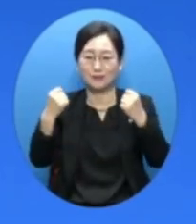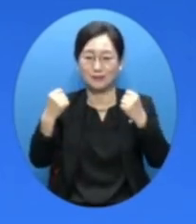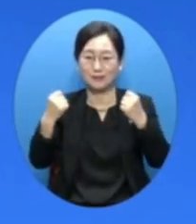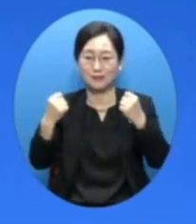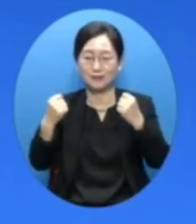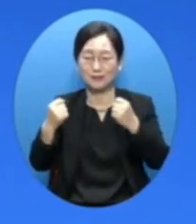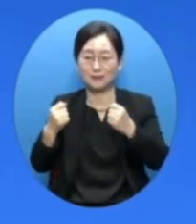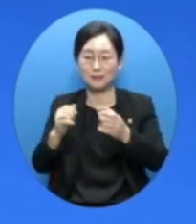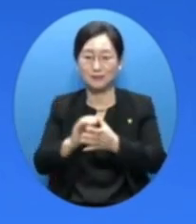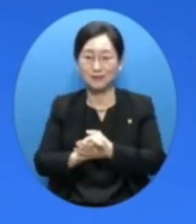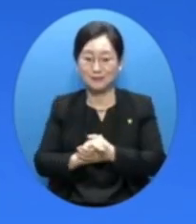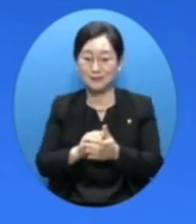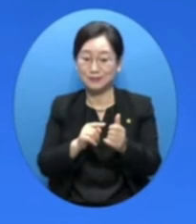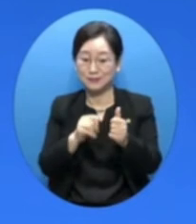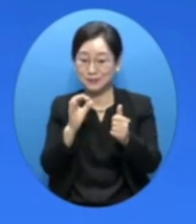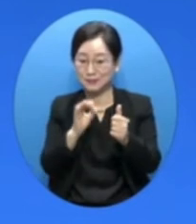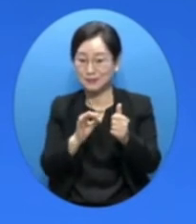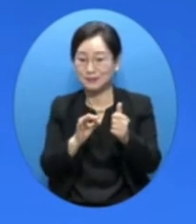사실